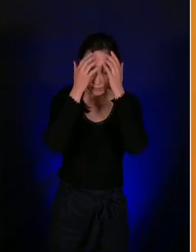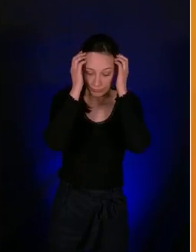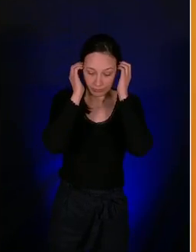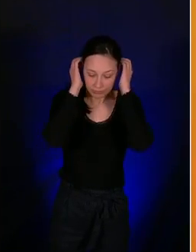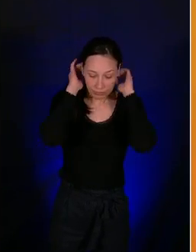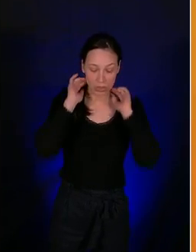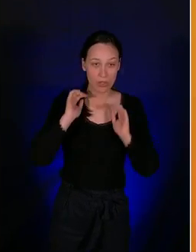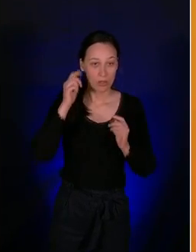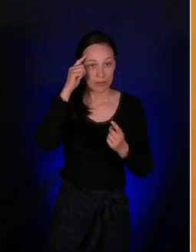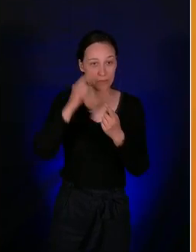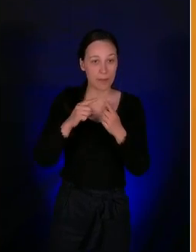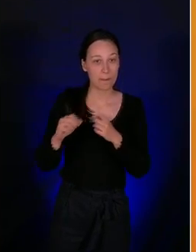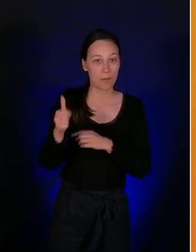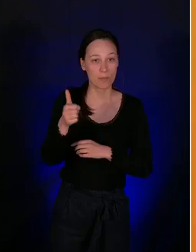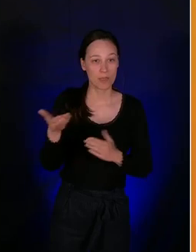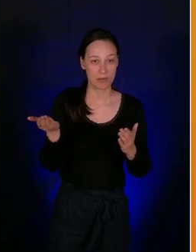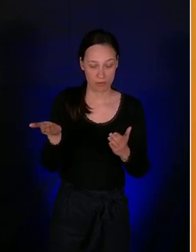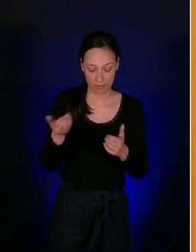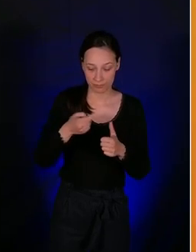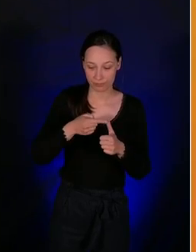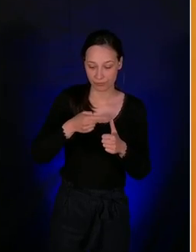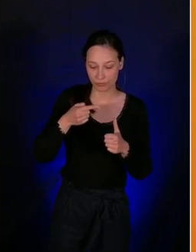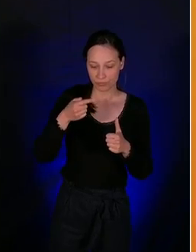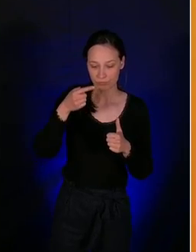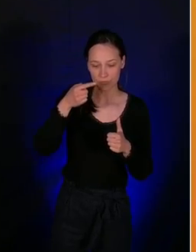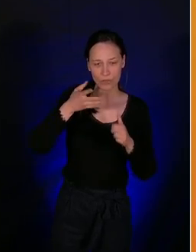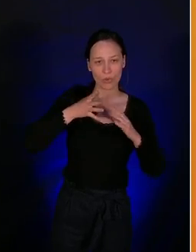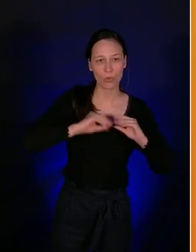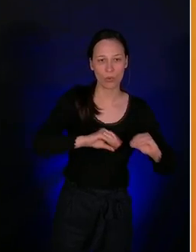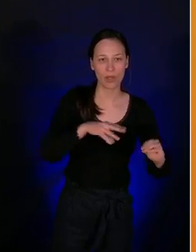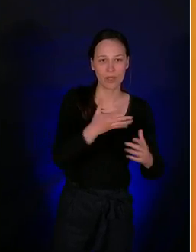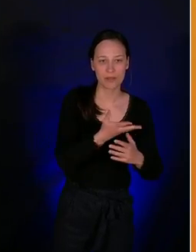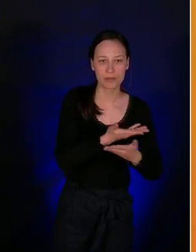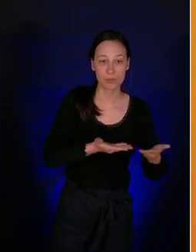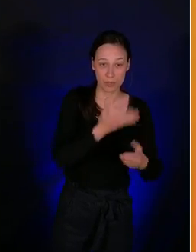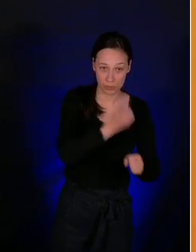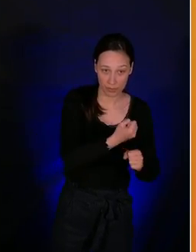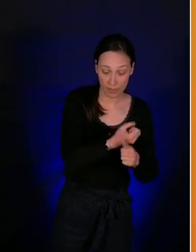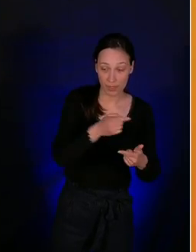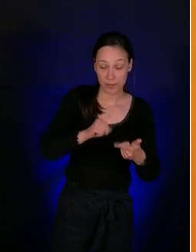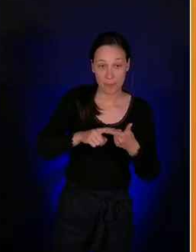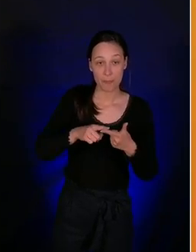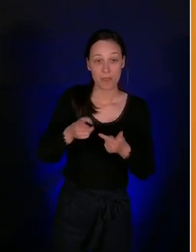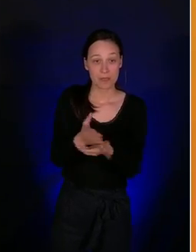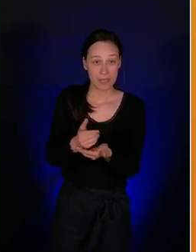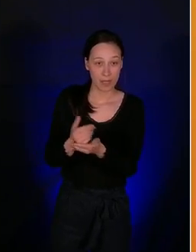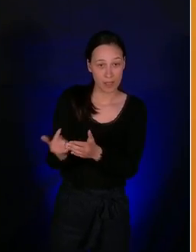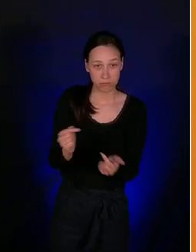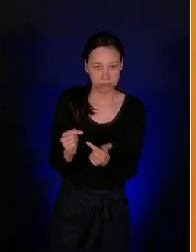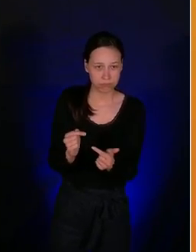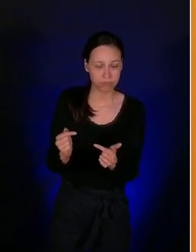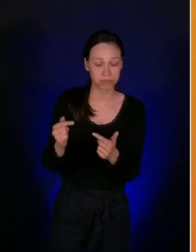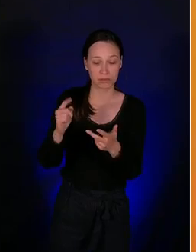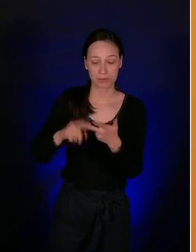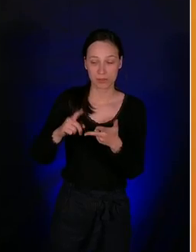comme débat, les réalités et les situations de travail, la mutation du salariat, le recours de plus en plus massif au télétravail,